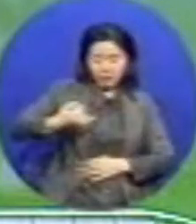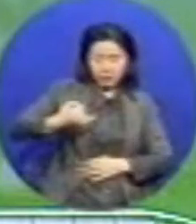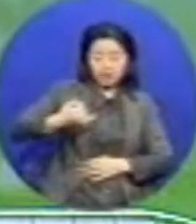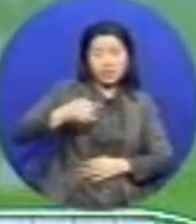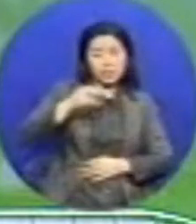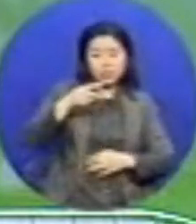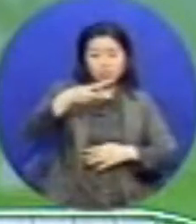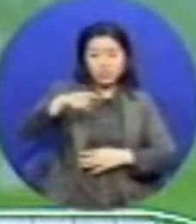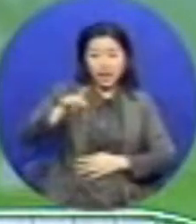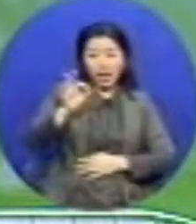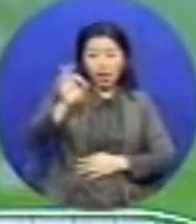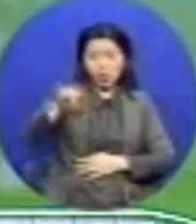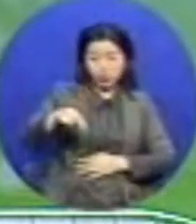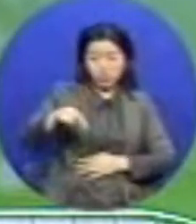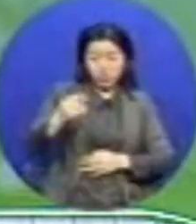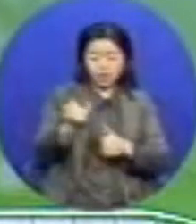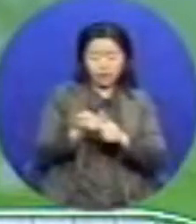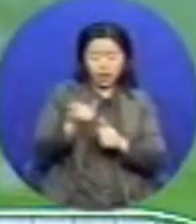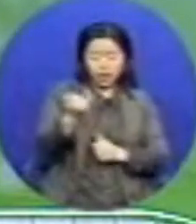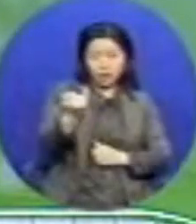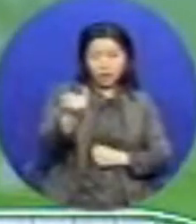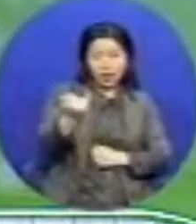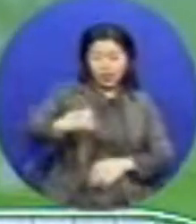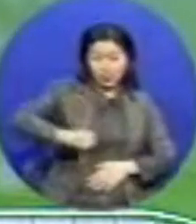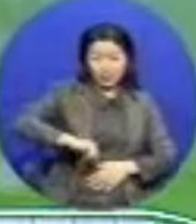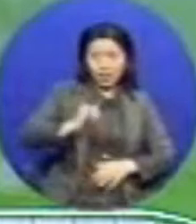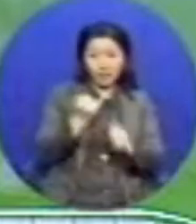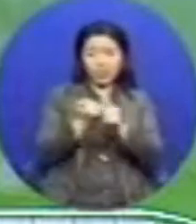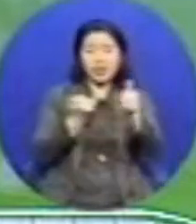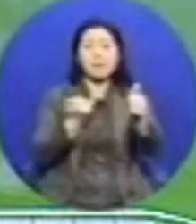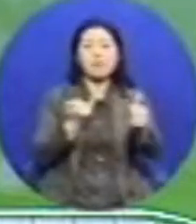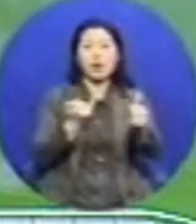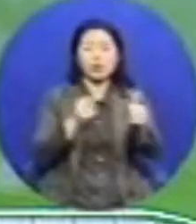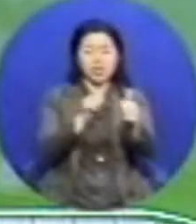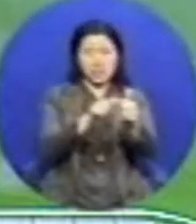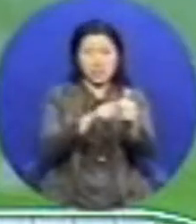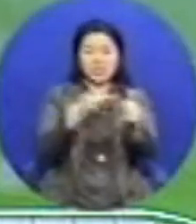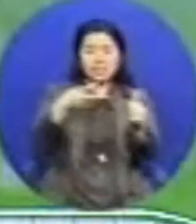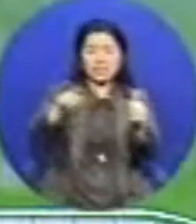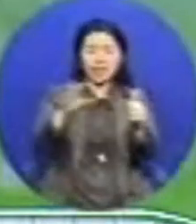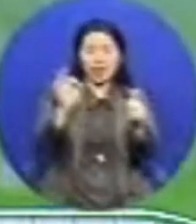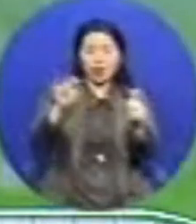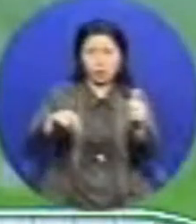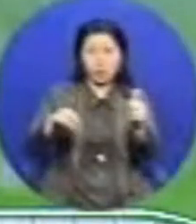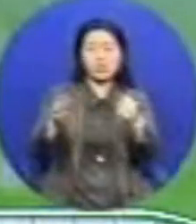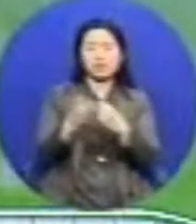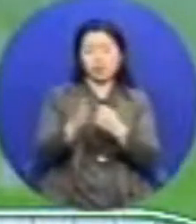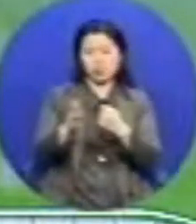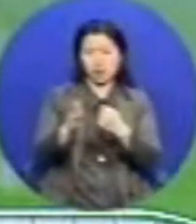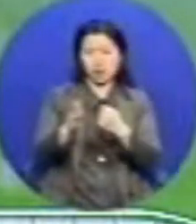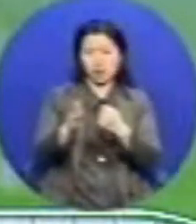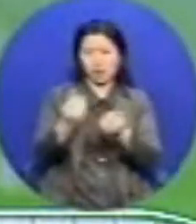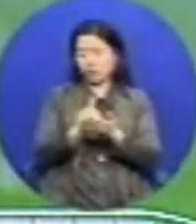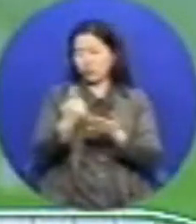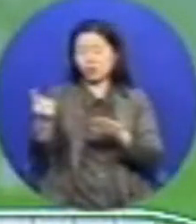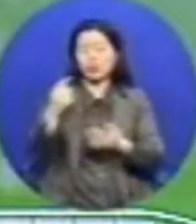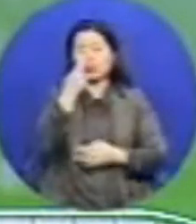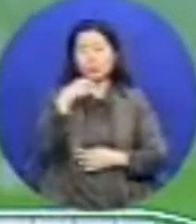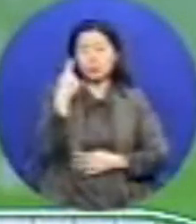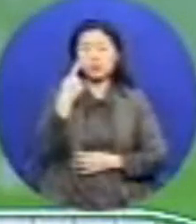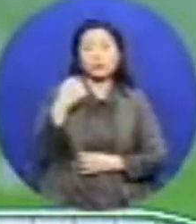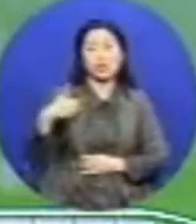아이 4위 들이 빨리 이 소등을 떠나야 된다고 하니까 농담인 줄로 안왔다 그랬어요